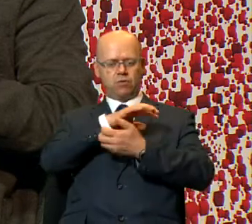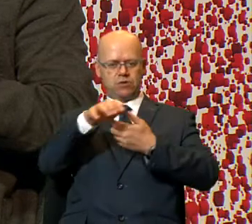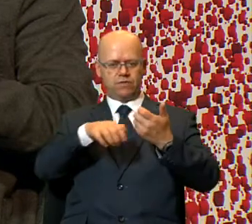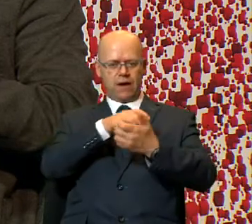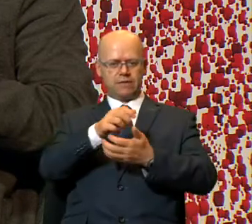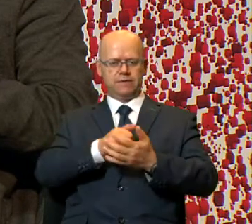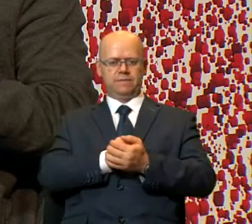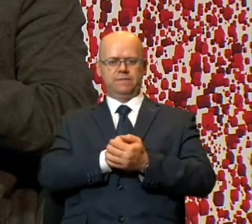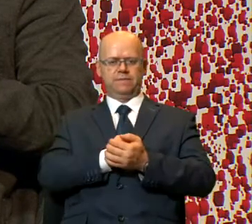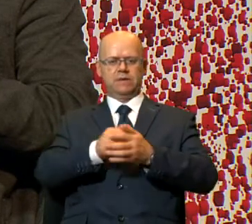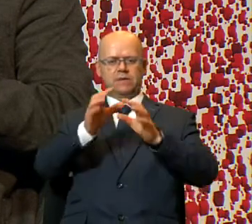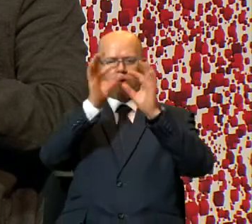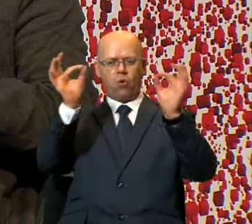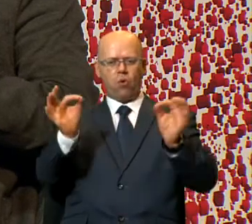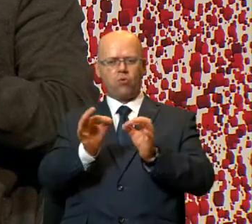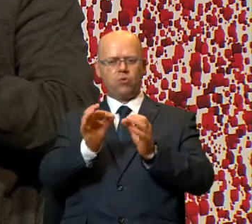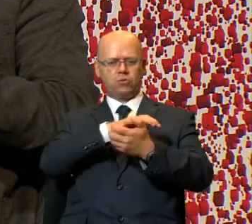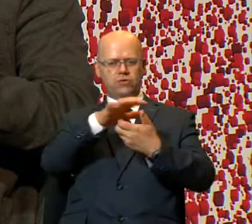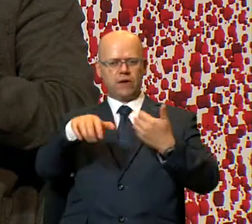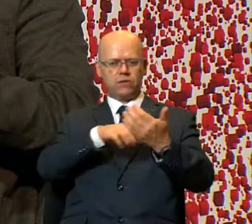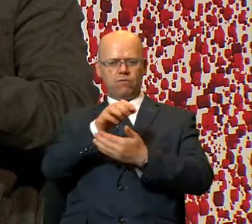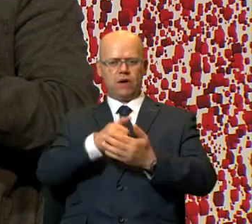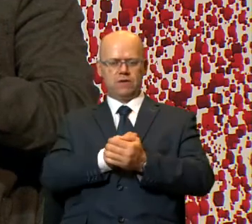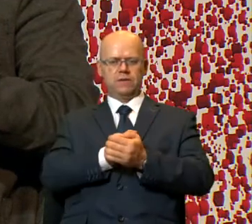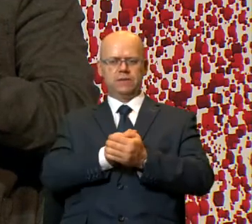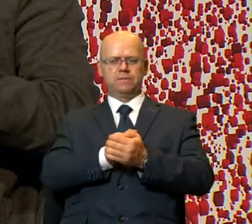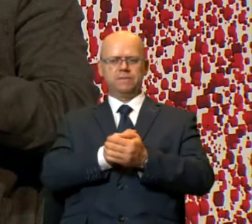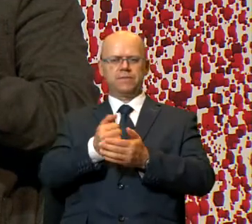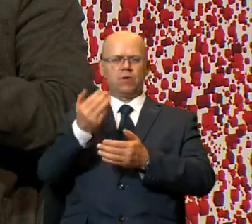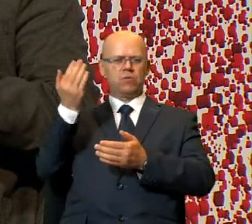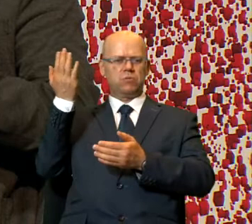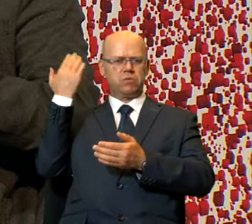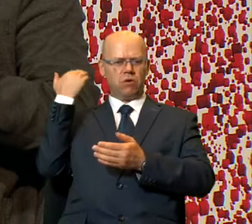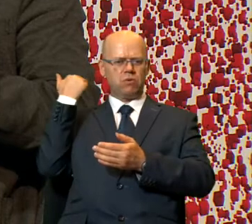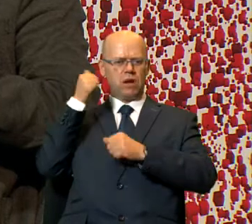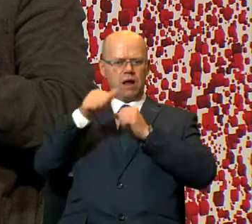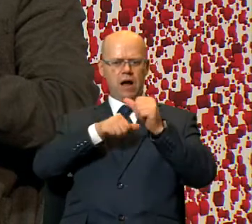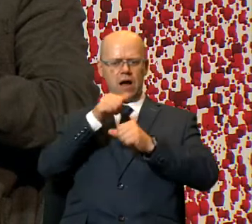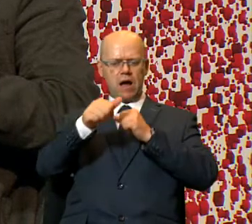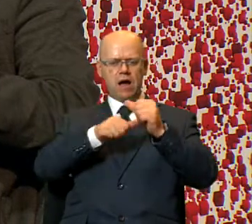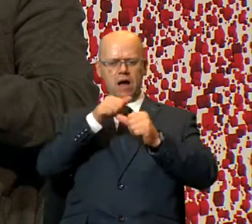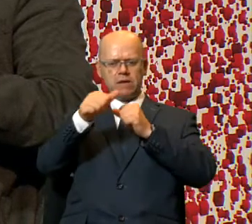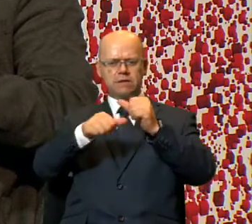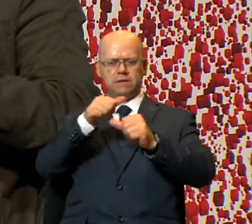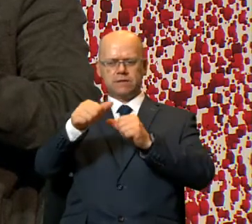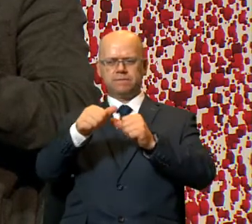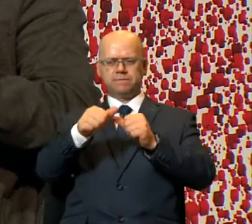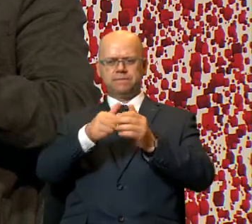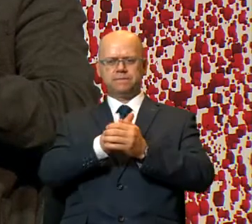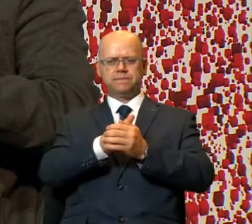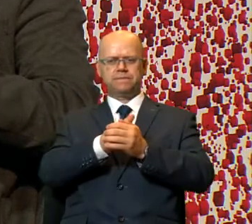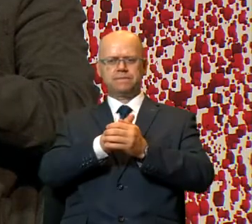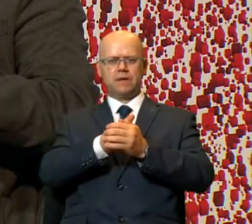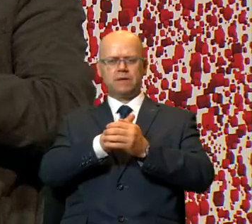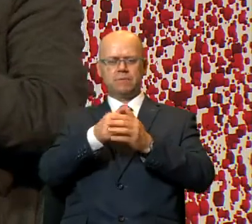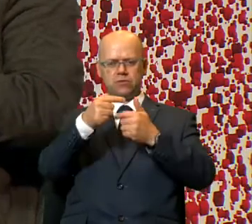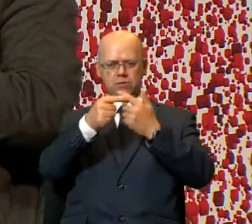sprawa ogólnoświatowa po raz pierwszy od wielu lat. Jeżeli powiemy